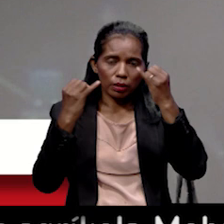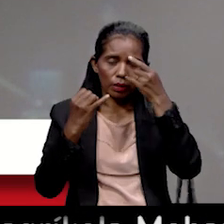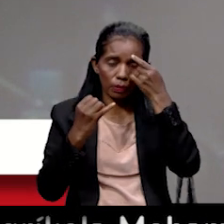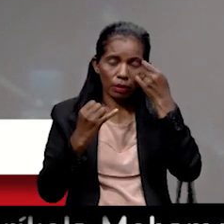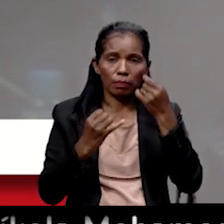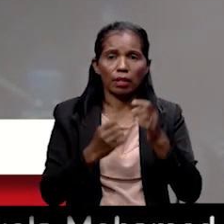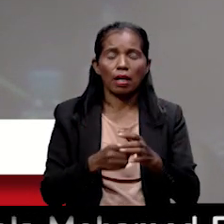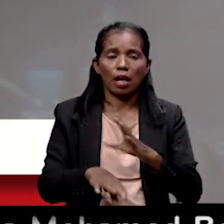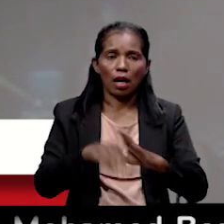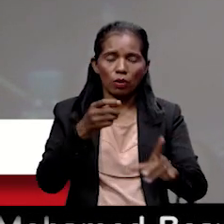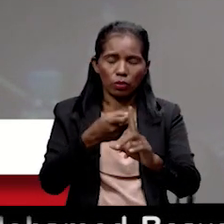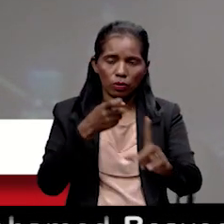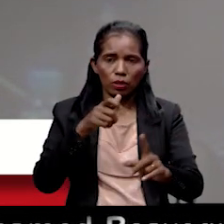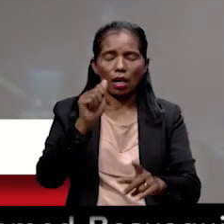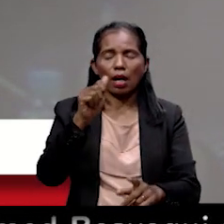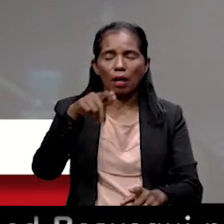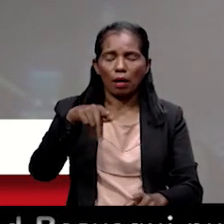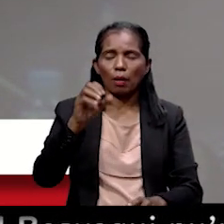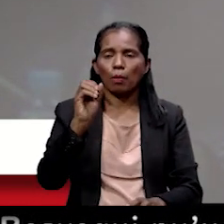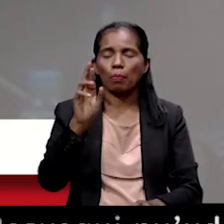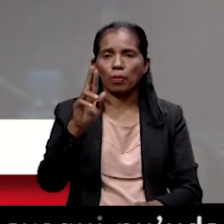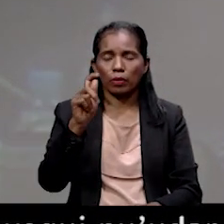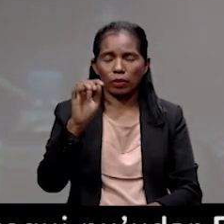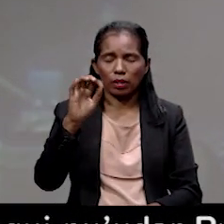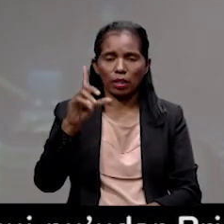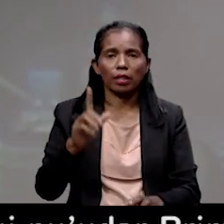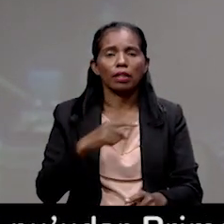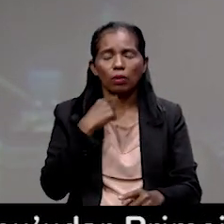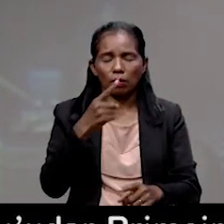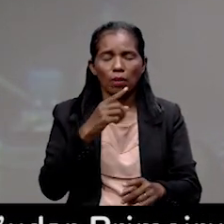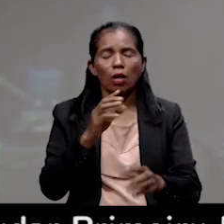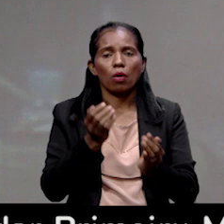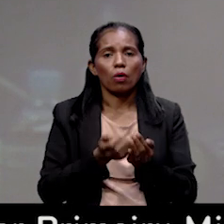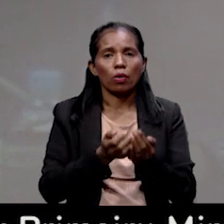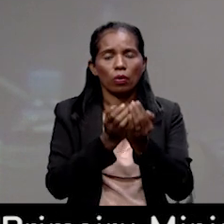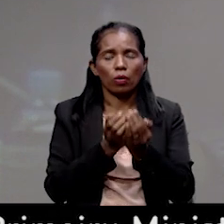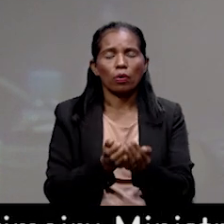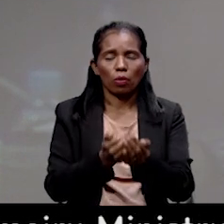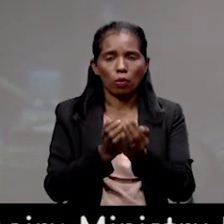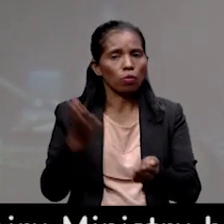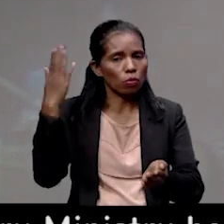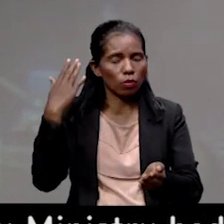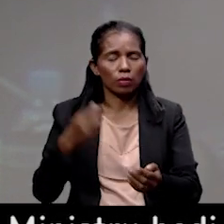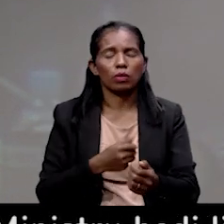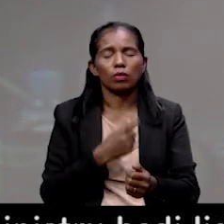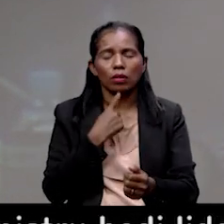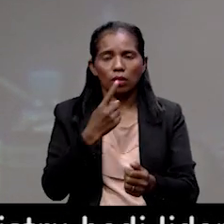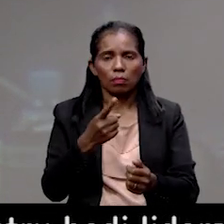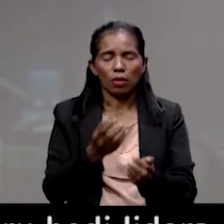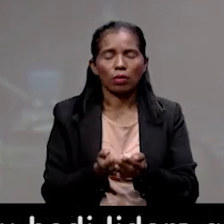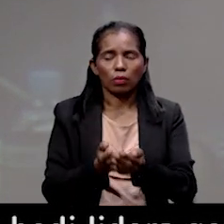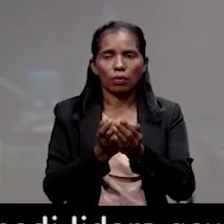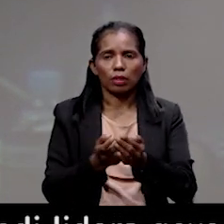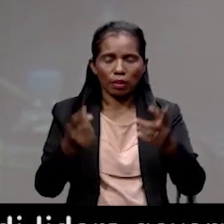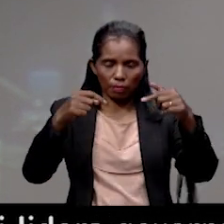aportil liga ho paradero ro ramelau nebe tuir informasaun anteriori sira katak roi dane se